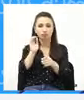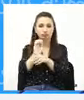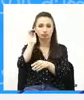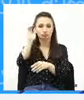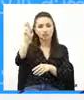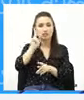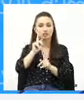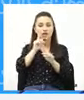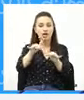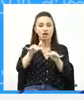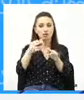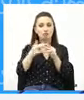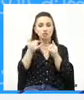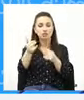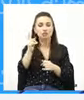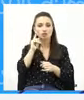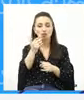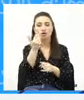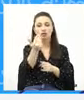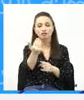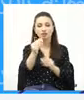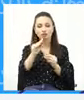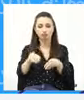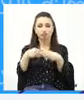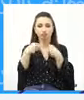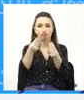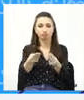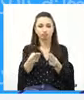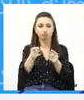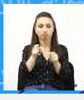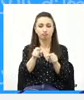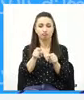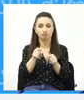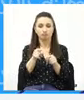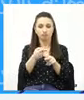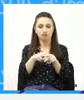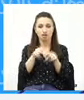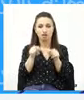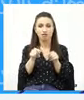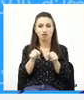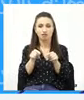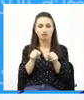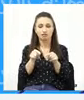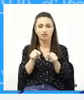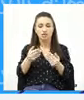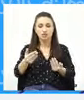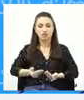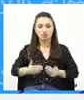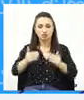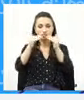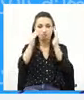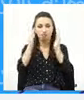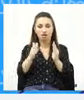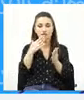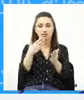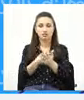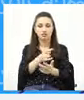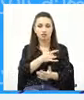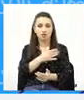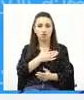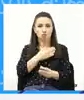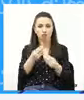გადავაგზავნოთ საკრებულოში იმისთვის, რომ თქვენ გადმოგეცეთ ეს საცხოვრებელი ფართების